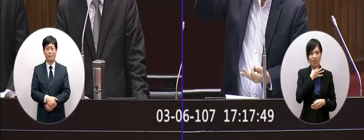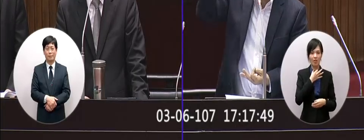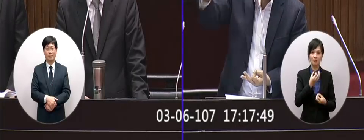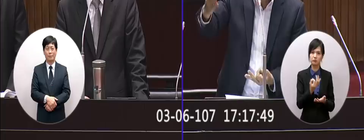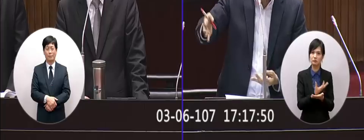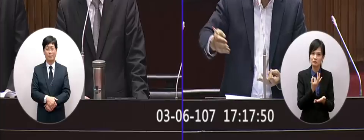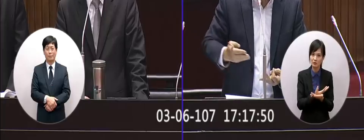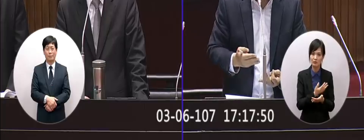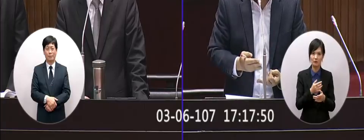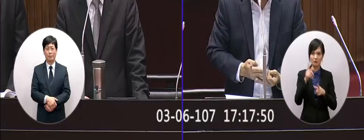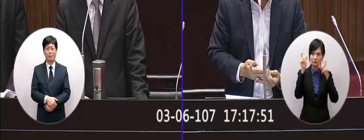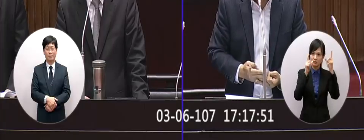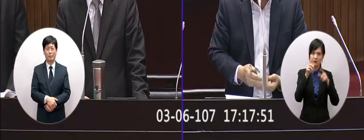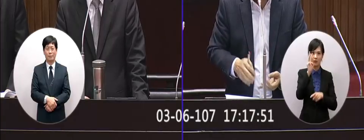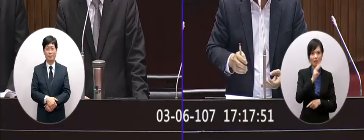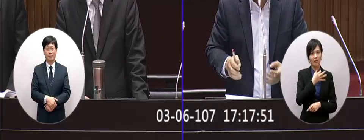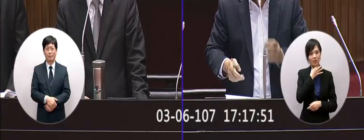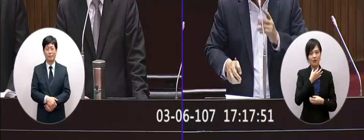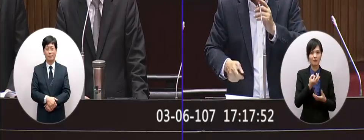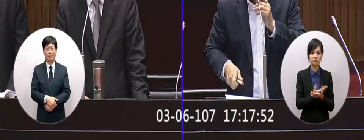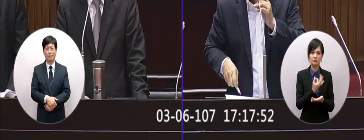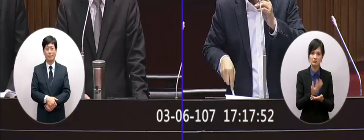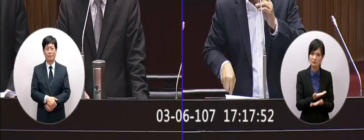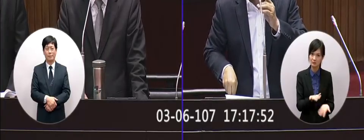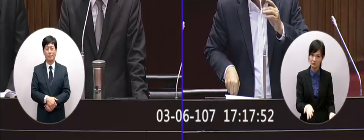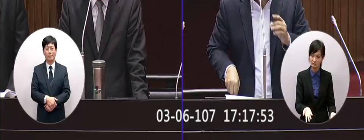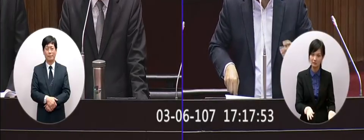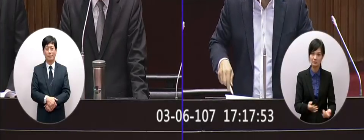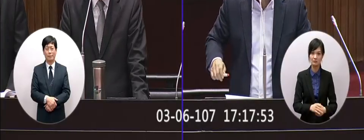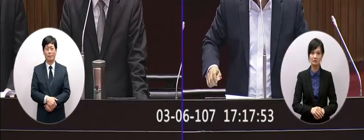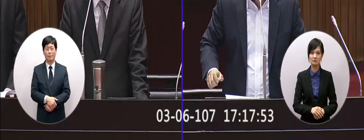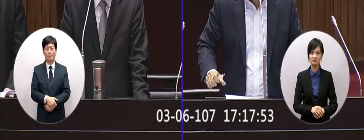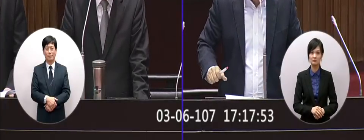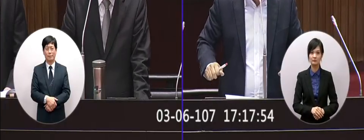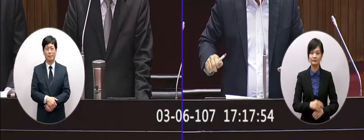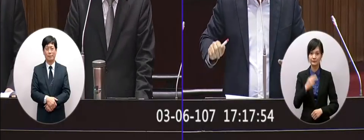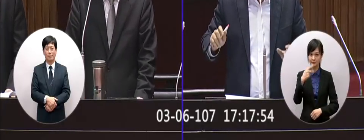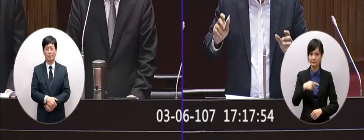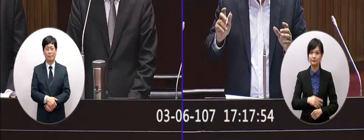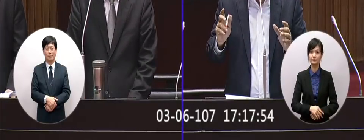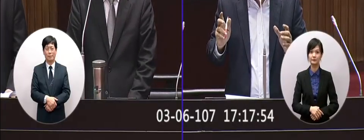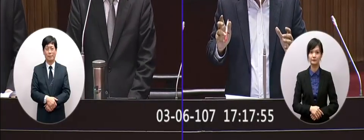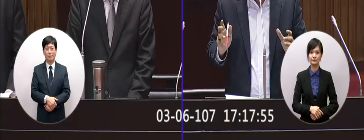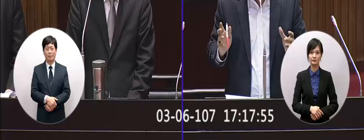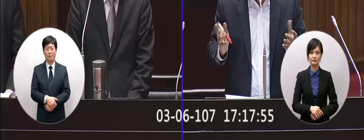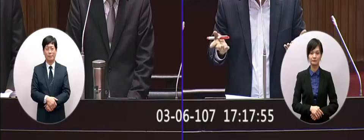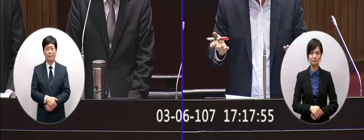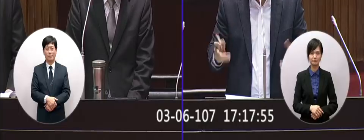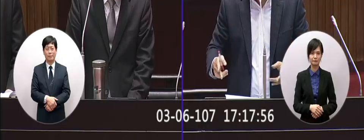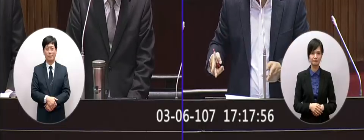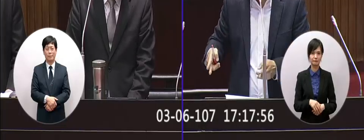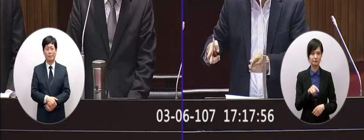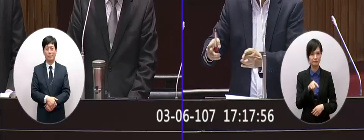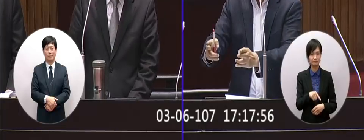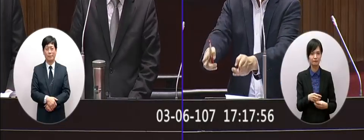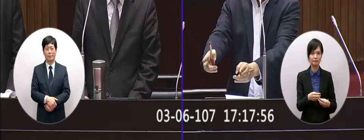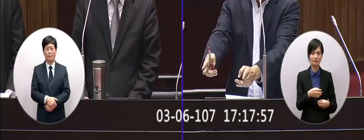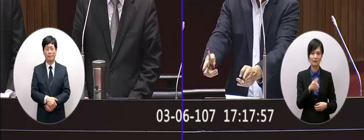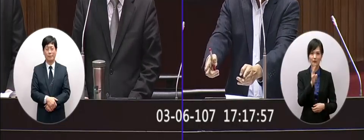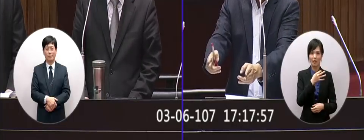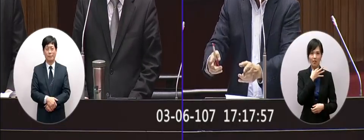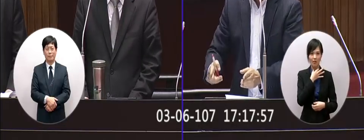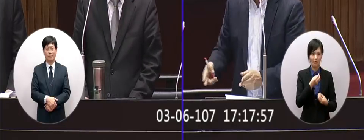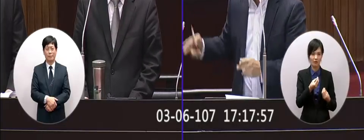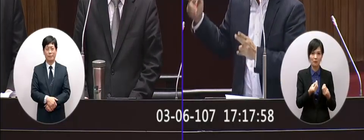啦，过年时也欠水啦，这实在是吼，较紧。找无一个解决的方式，即卖下底两条